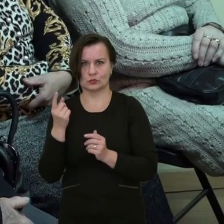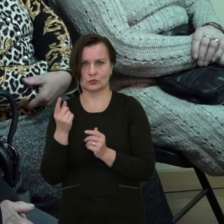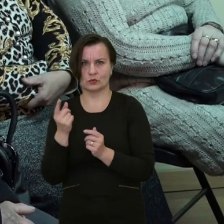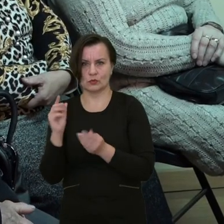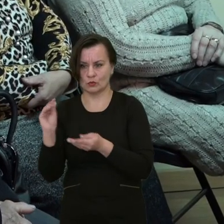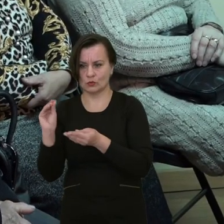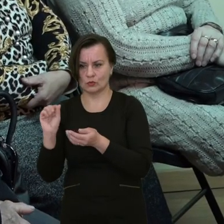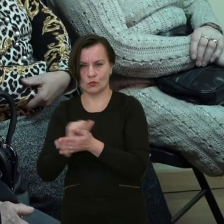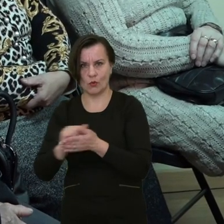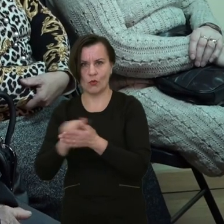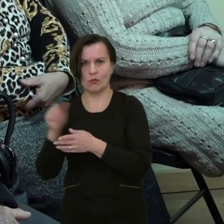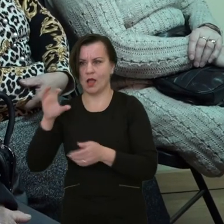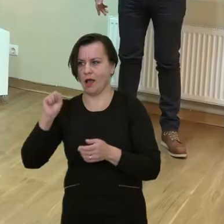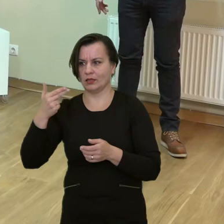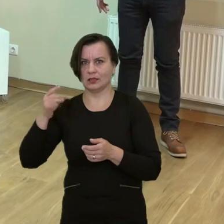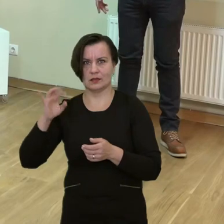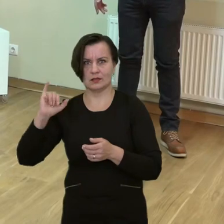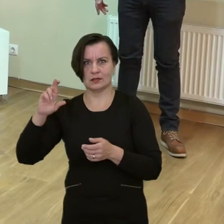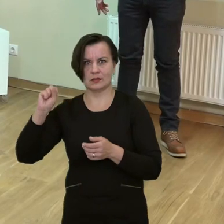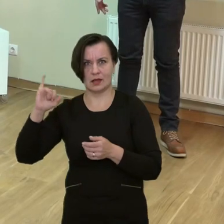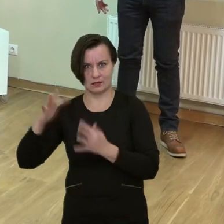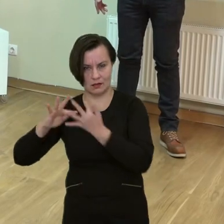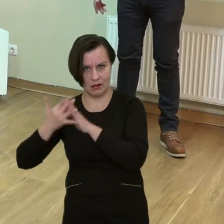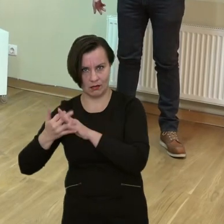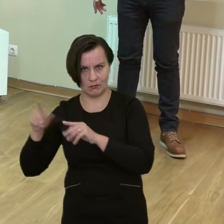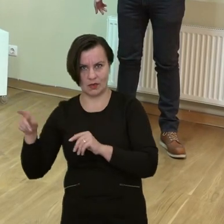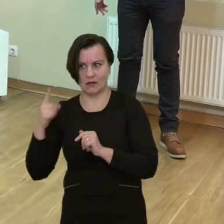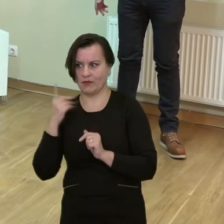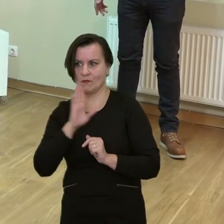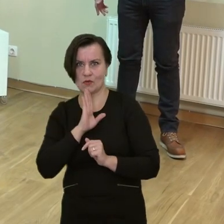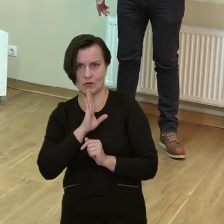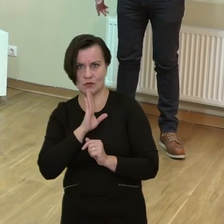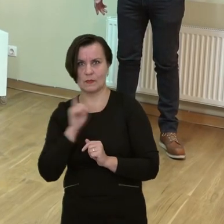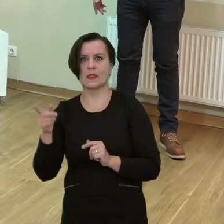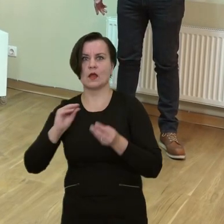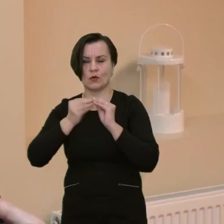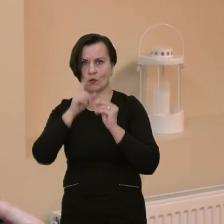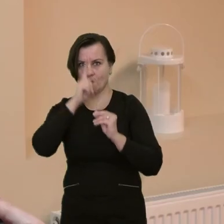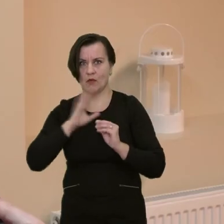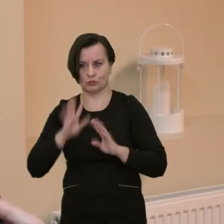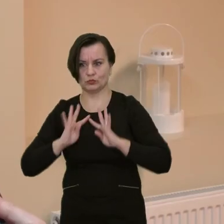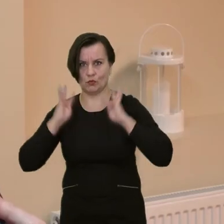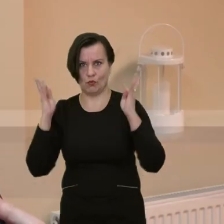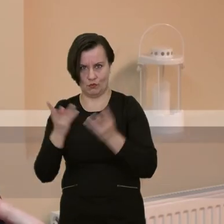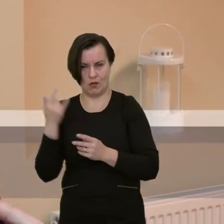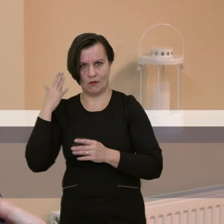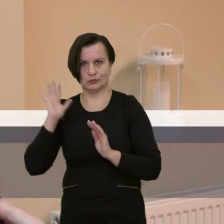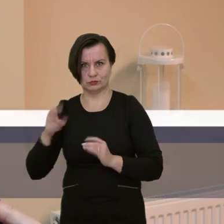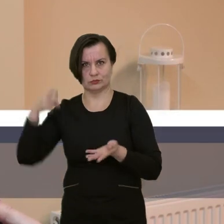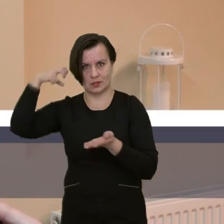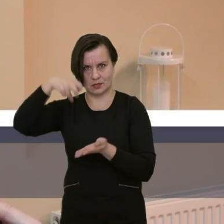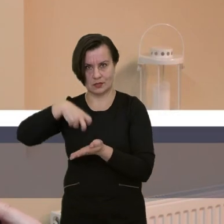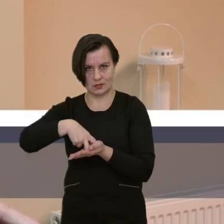kaimo, kuri gruodžio mėnesį turėtų būti komisija ir manau, kad įregistruos jos,